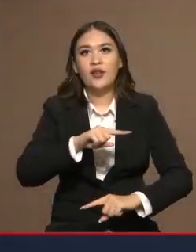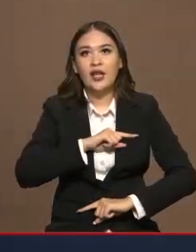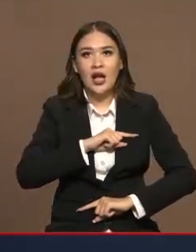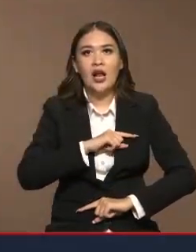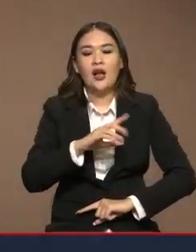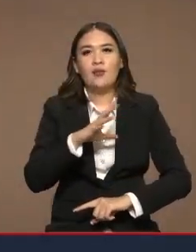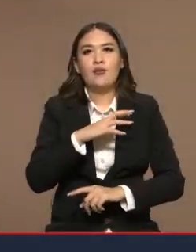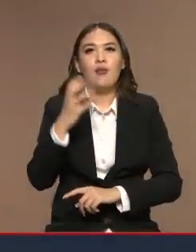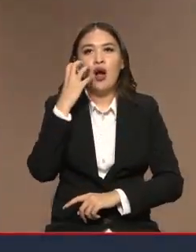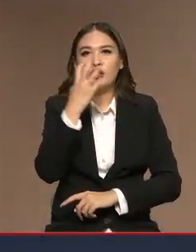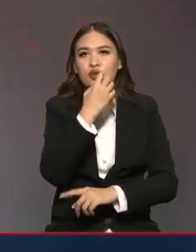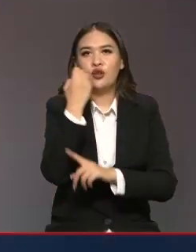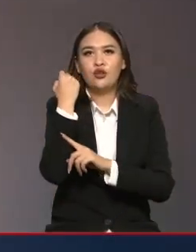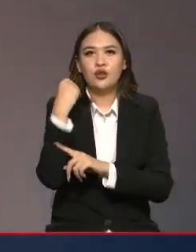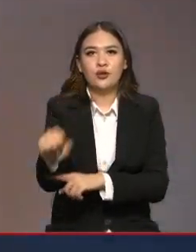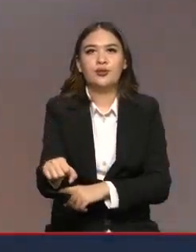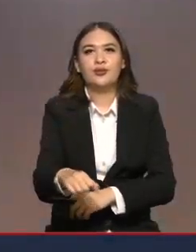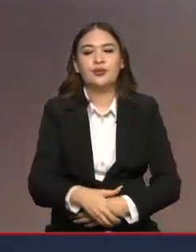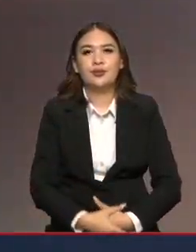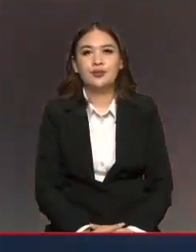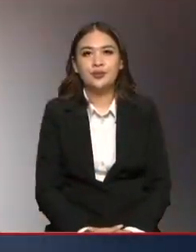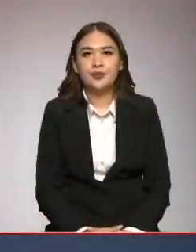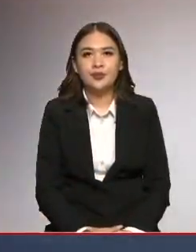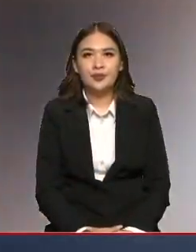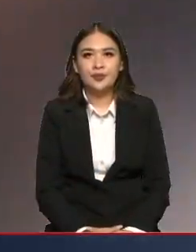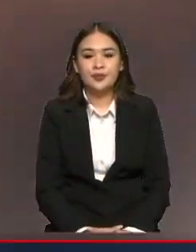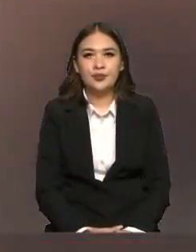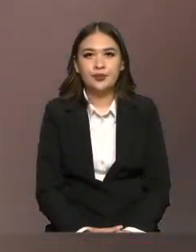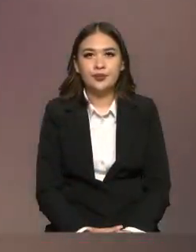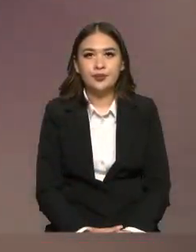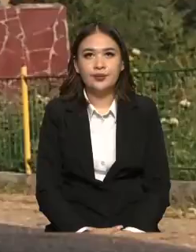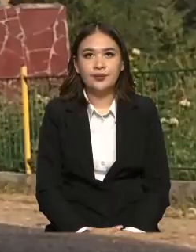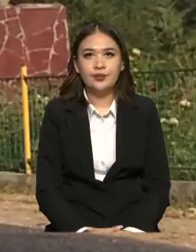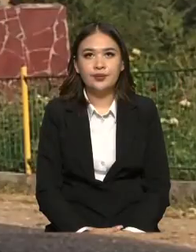одолел монгольского спортсмена Оскар Кабе денов нуркина Аким Хан Жибек жул Туркестанская область